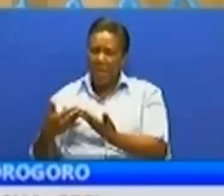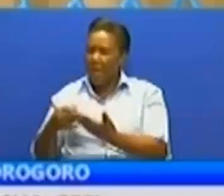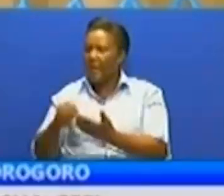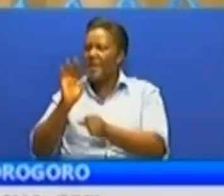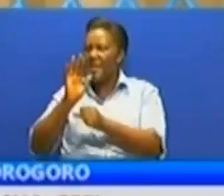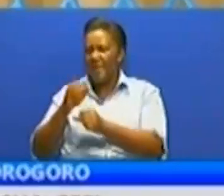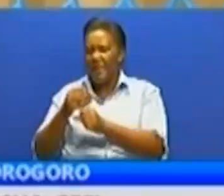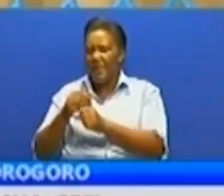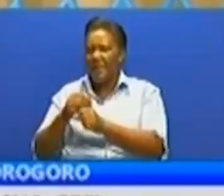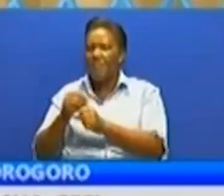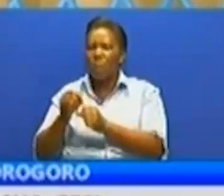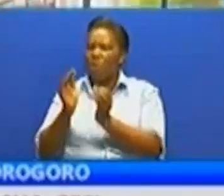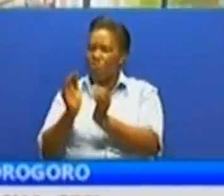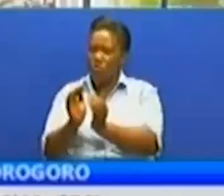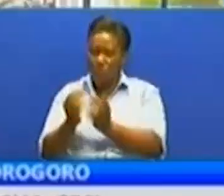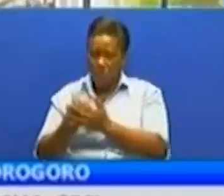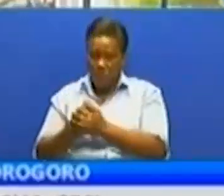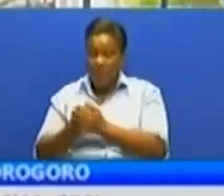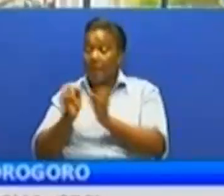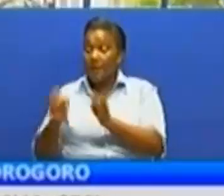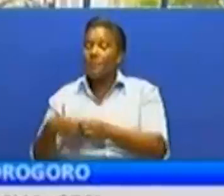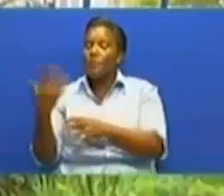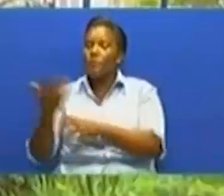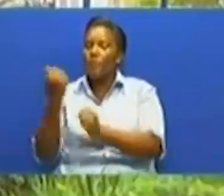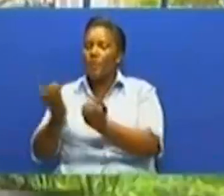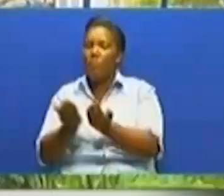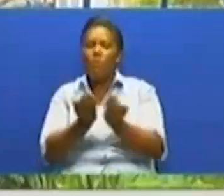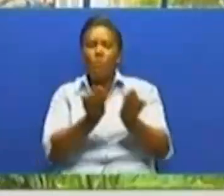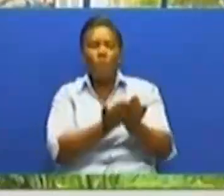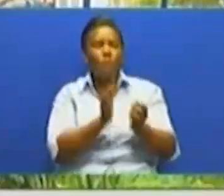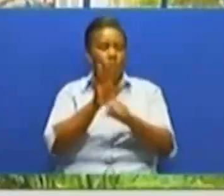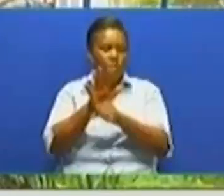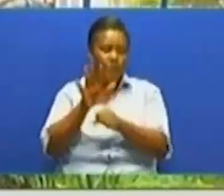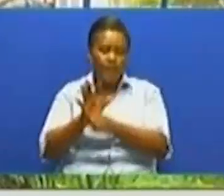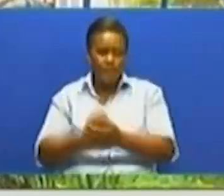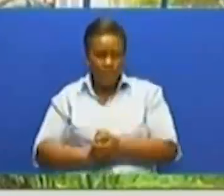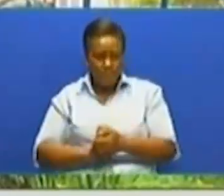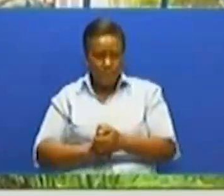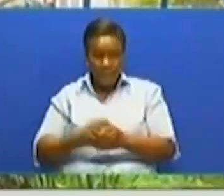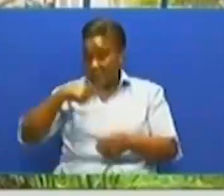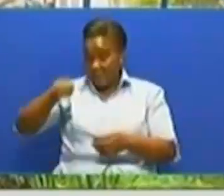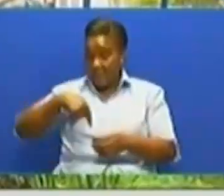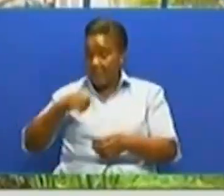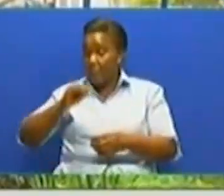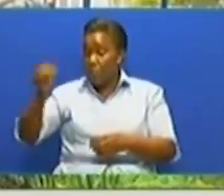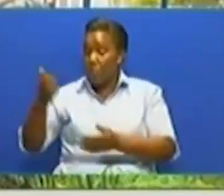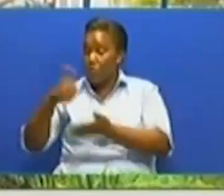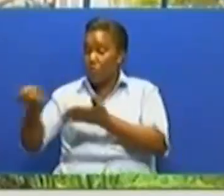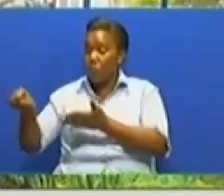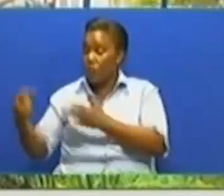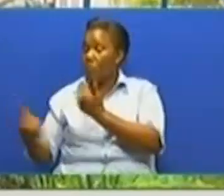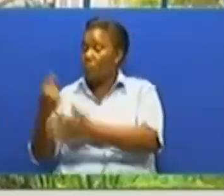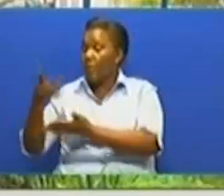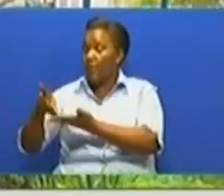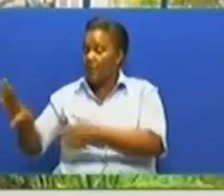na mahitaji ya gesi. Awali ni kwamba sisi Morogoro tulikuwa tunanunua gesi kutoka Dar es Salaam